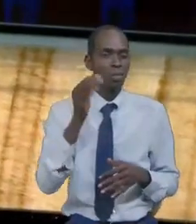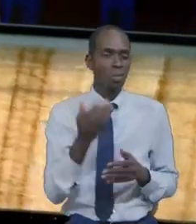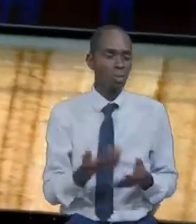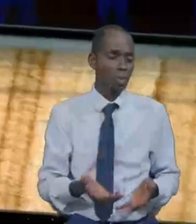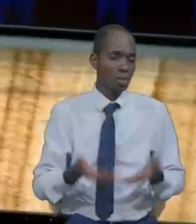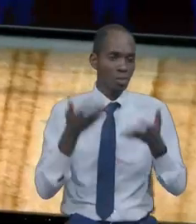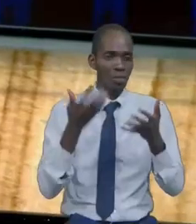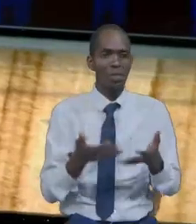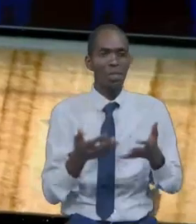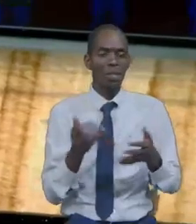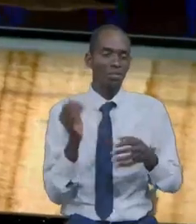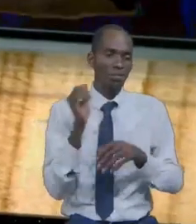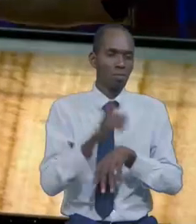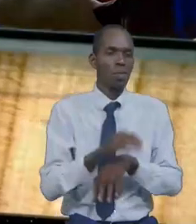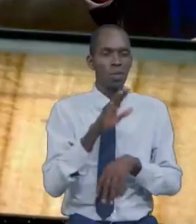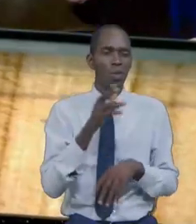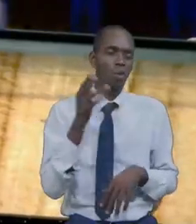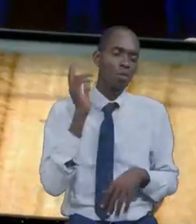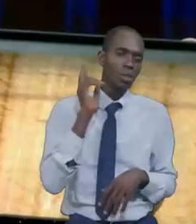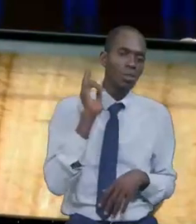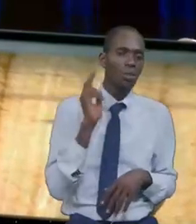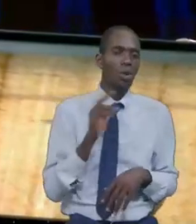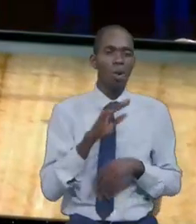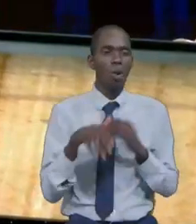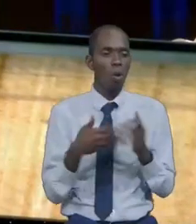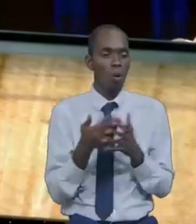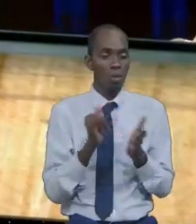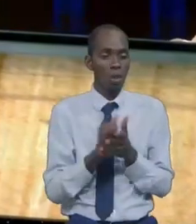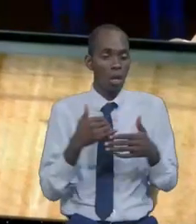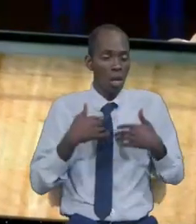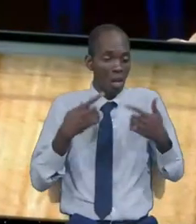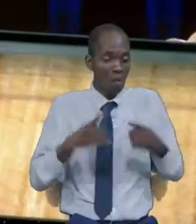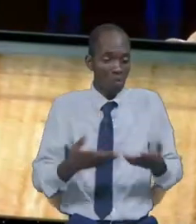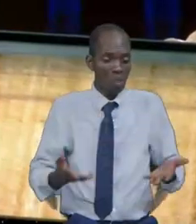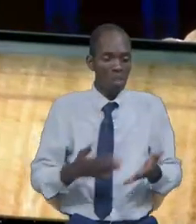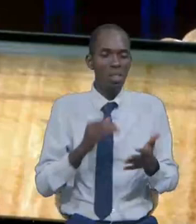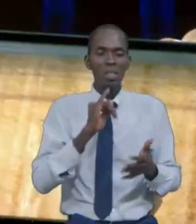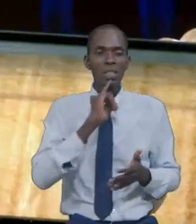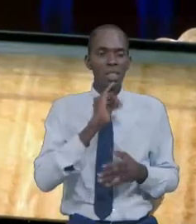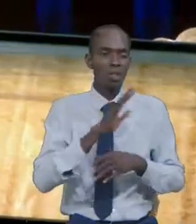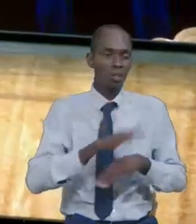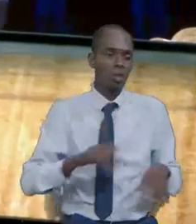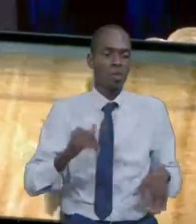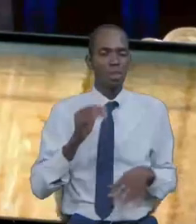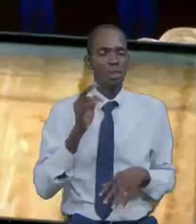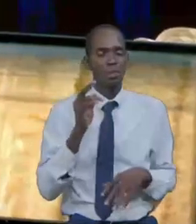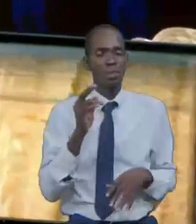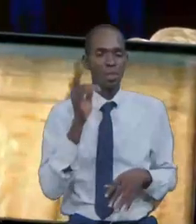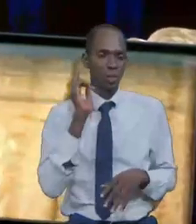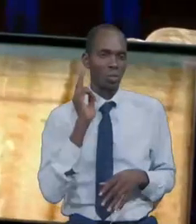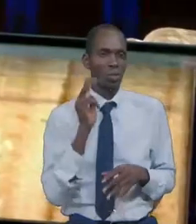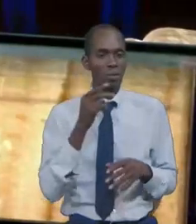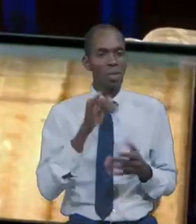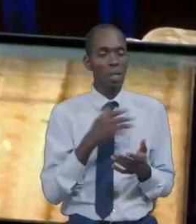éclipse votre histoire. Tout ce qui se passe ici, c'est l'histoire. Ce sont des contes, ça va bientôt prendre fin.